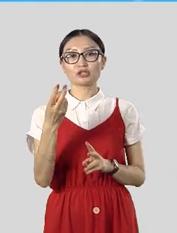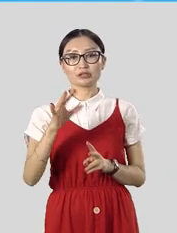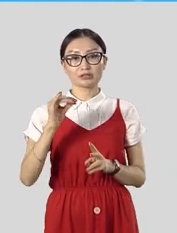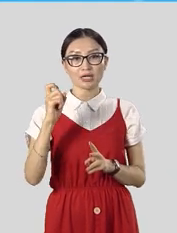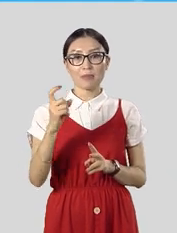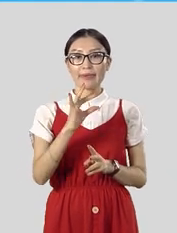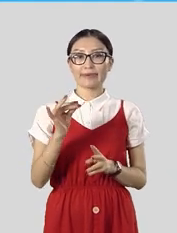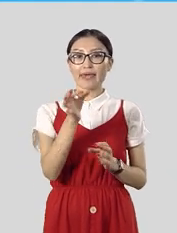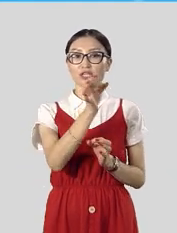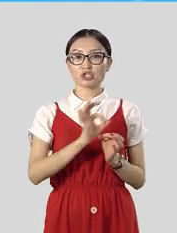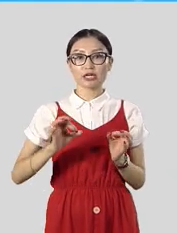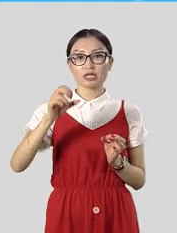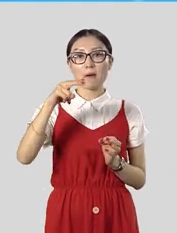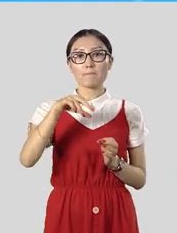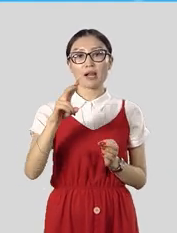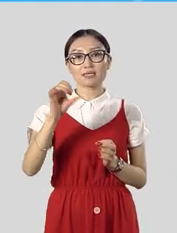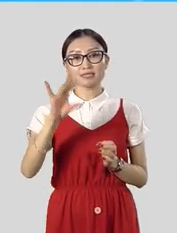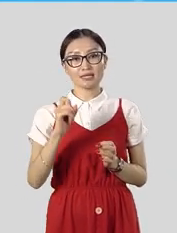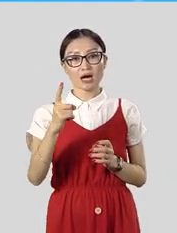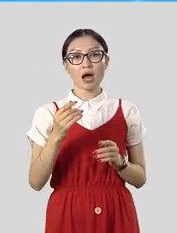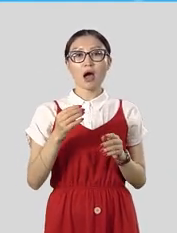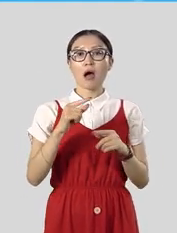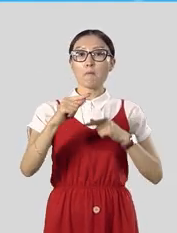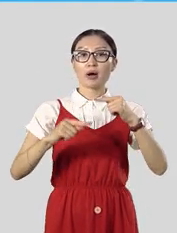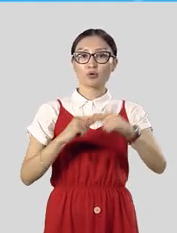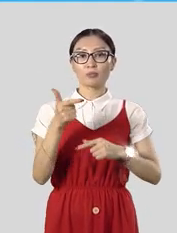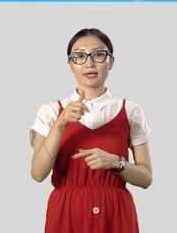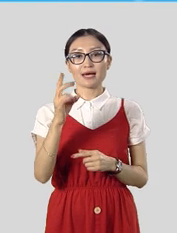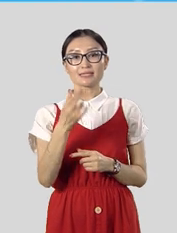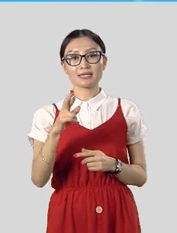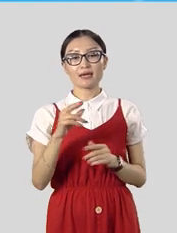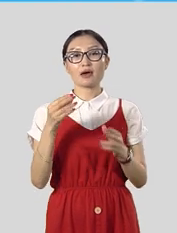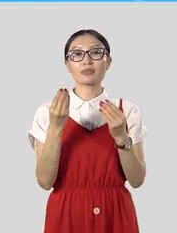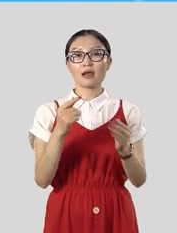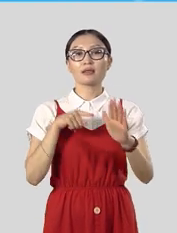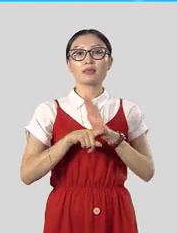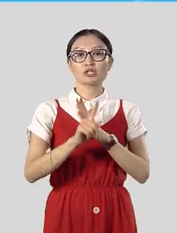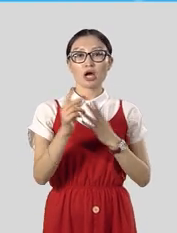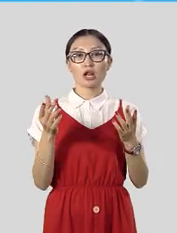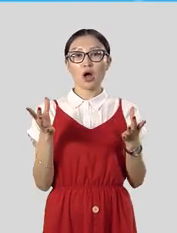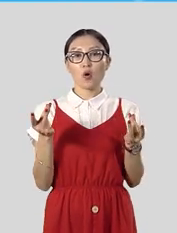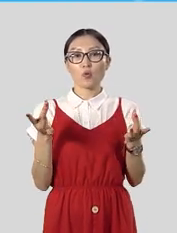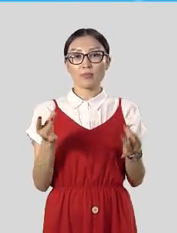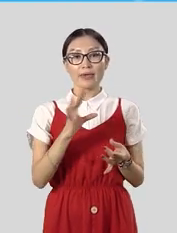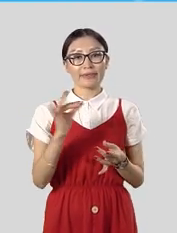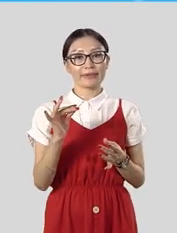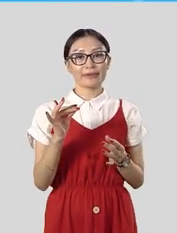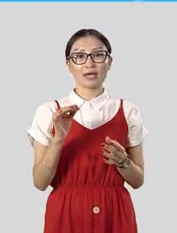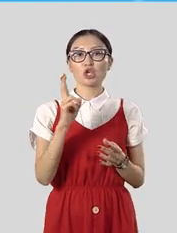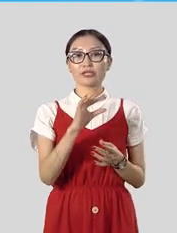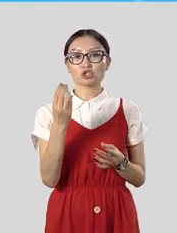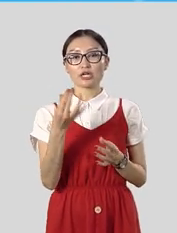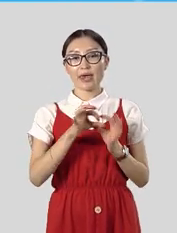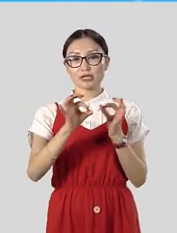и кишечно-полостных. Потомки гастреи дали начало губкам и